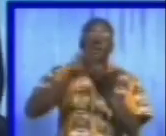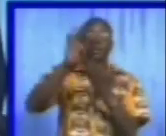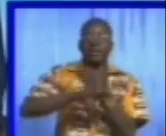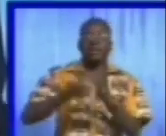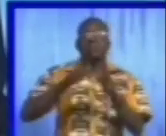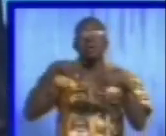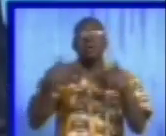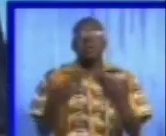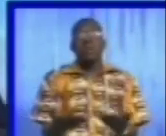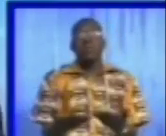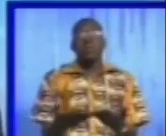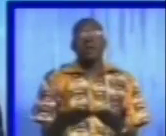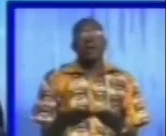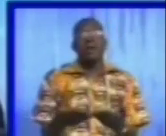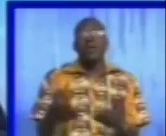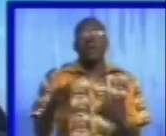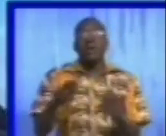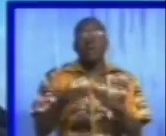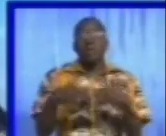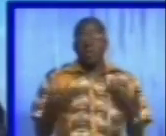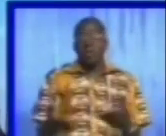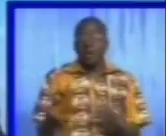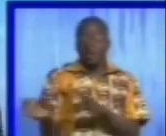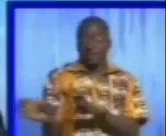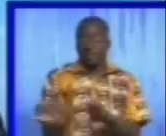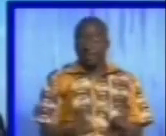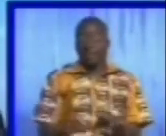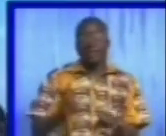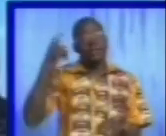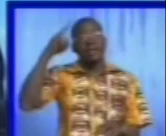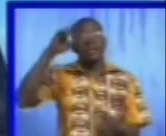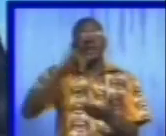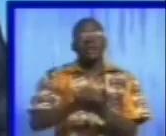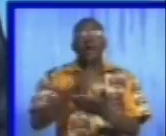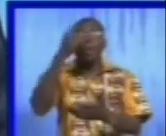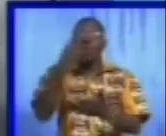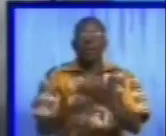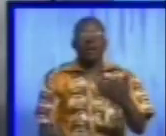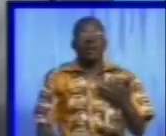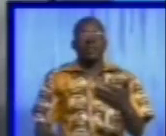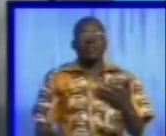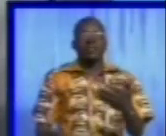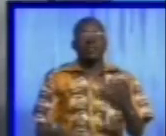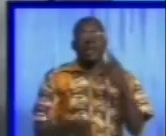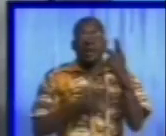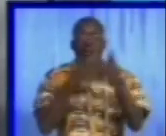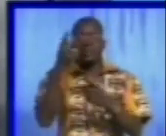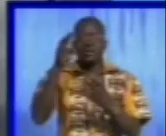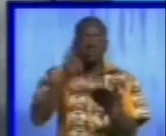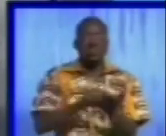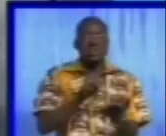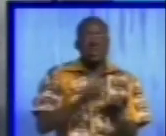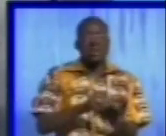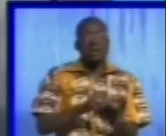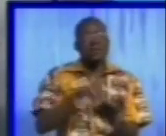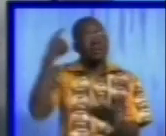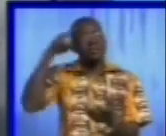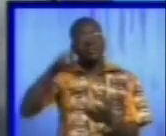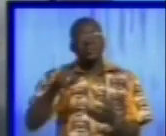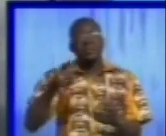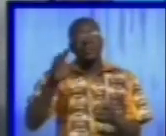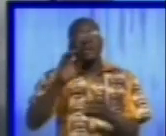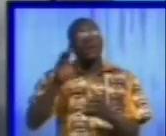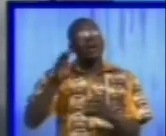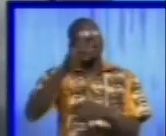concrètement cela va se passer? En quoi ça va consister exactement? La visite médicale consiste principalement en un